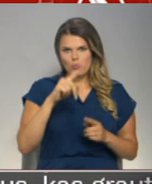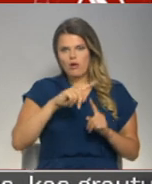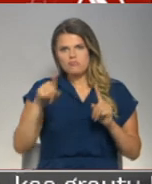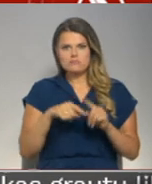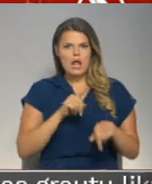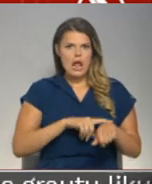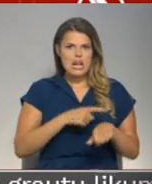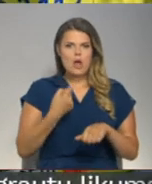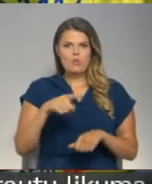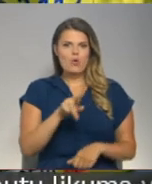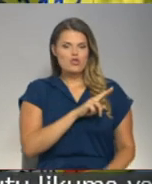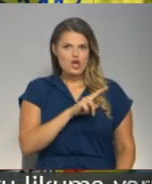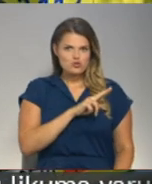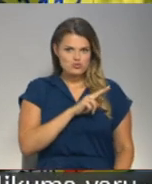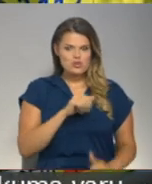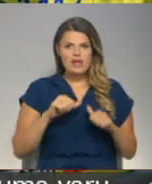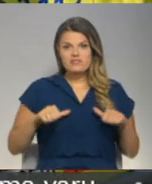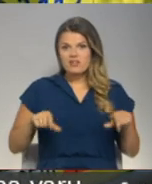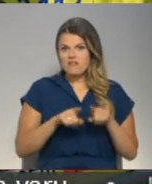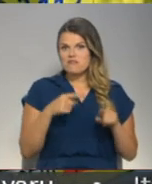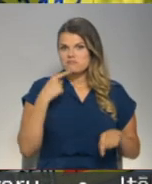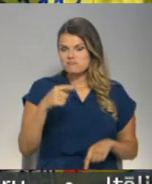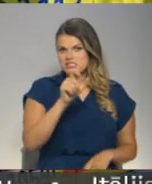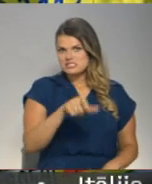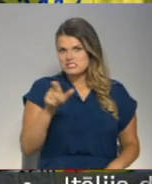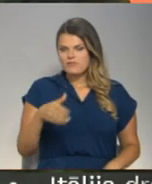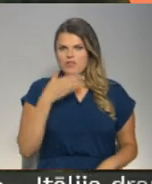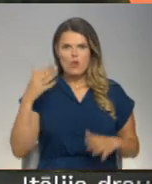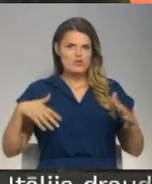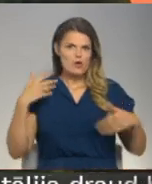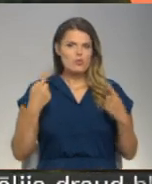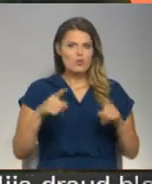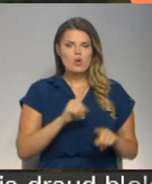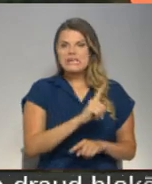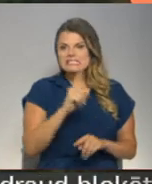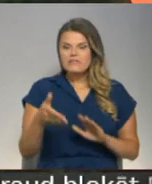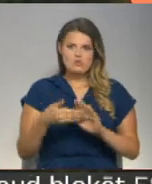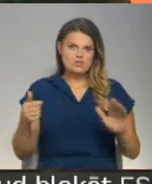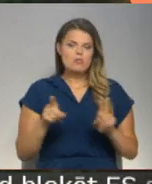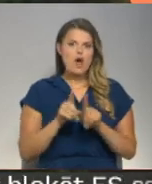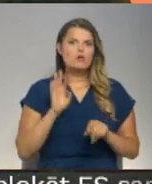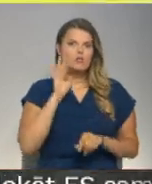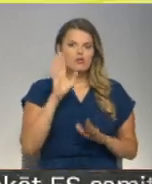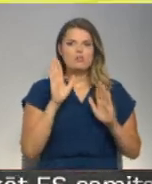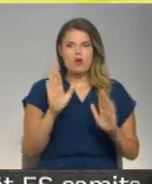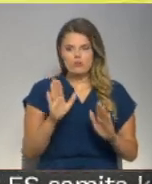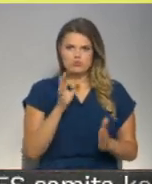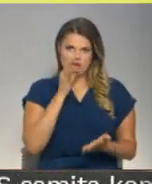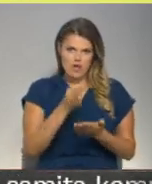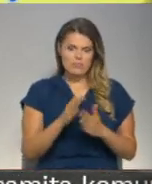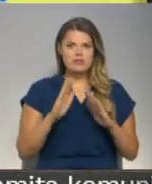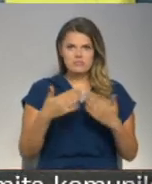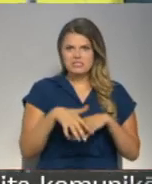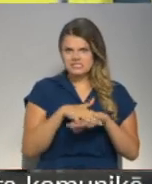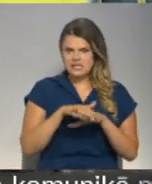ko brigāde dežūrā. Dienests arī uzsver, ka iedzīvotājiem nav jāuztraucas, jo uz ikvienu izsaukumu arī turpmāk tiks reaģēts. Tomēr sabiedrībā